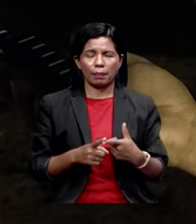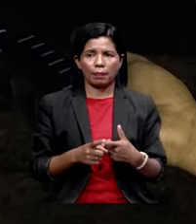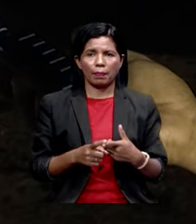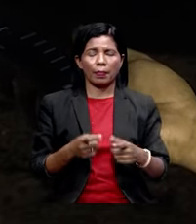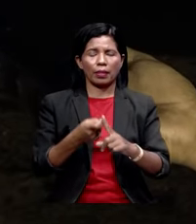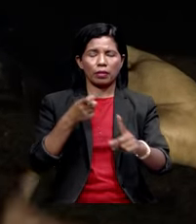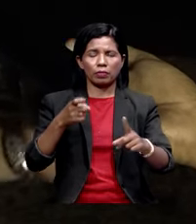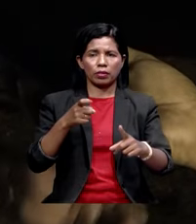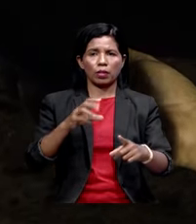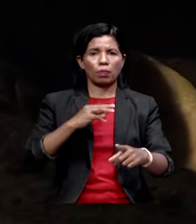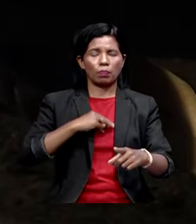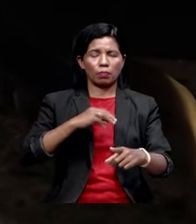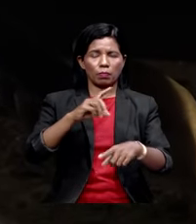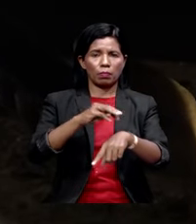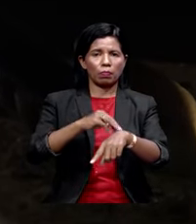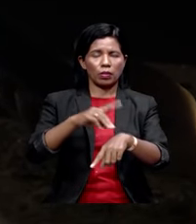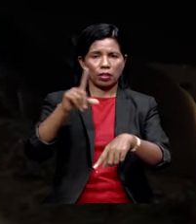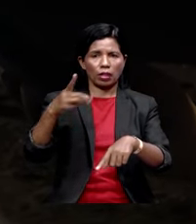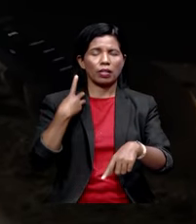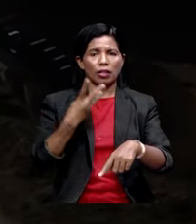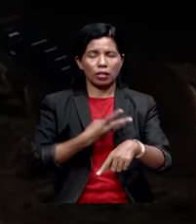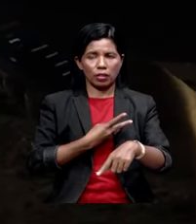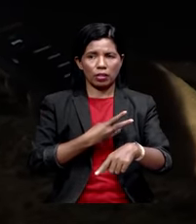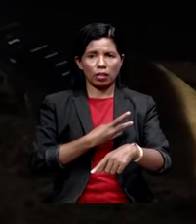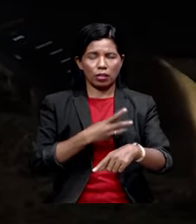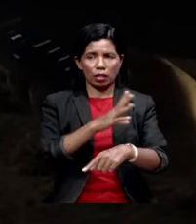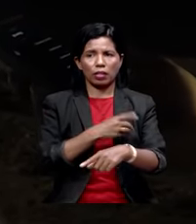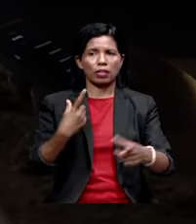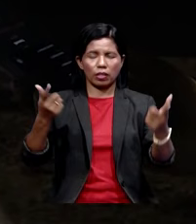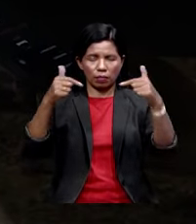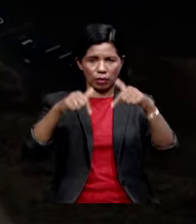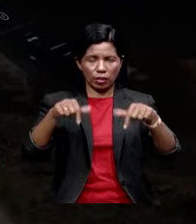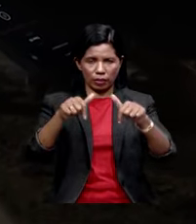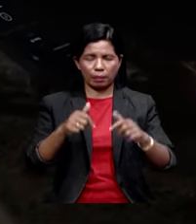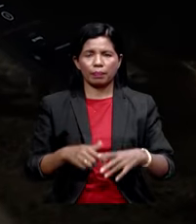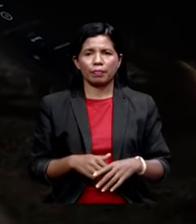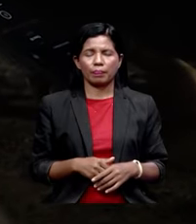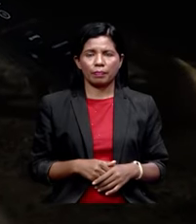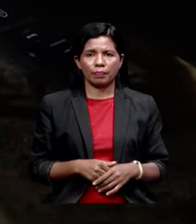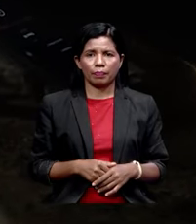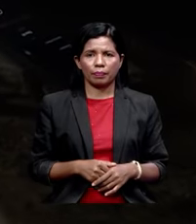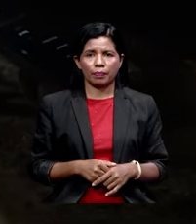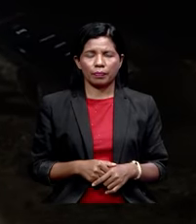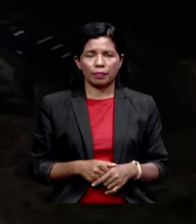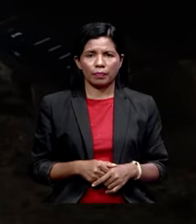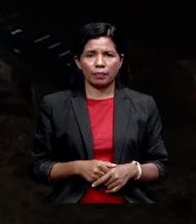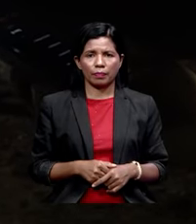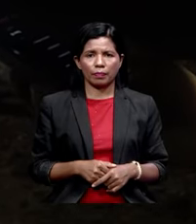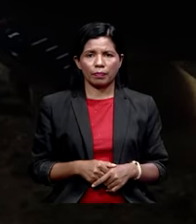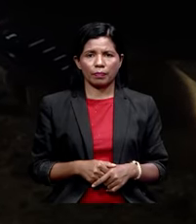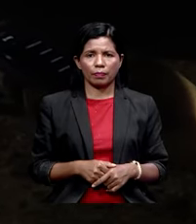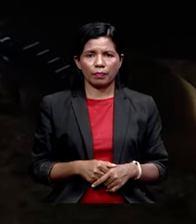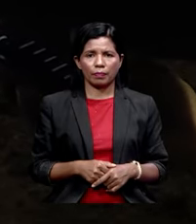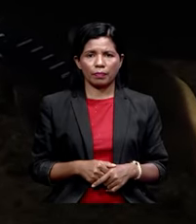usi jardim farol ita mai pali ya aeroporto depois ita mai yane fatin na nema ka fatin konsentrasaun ita to